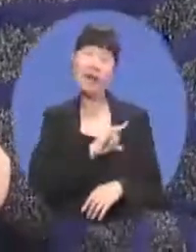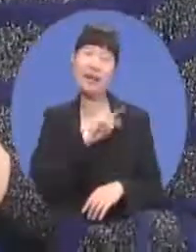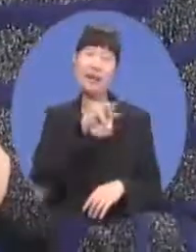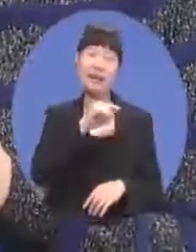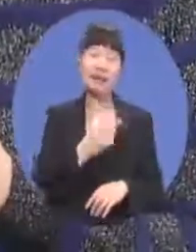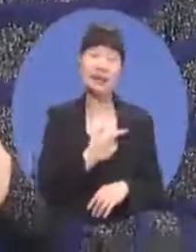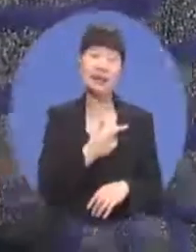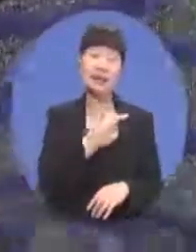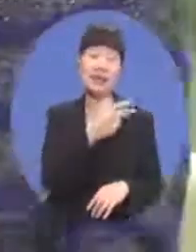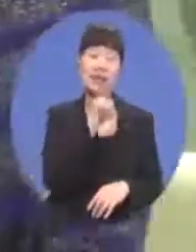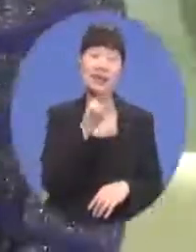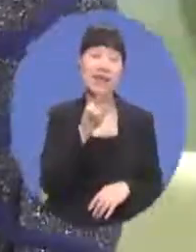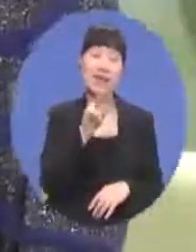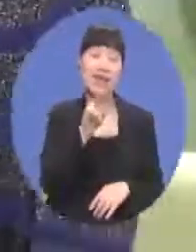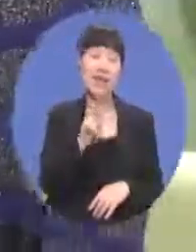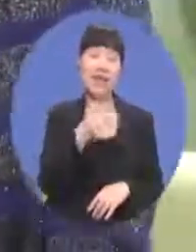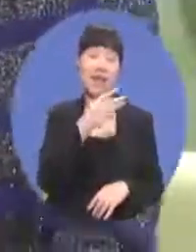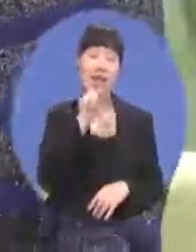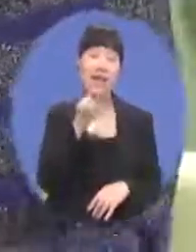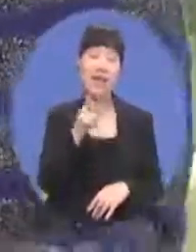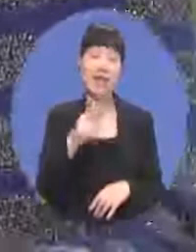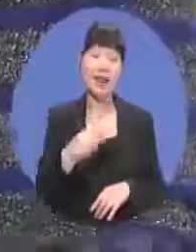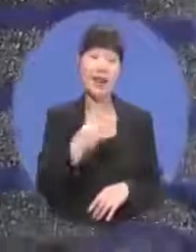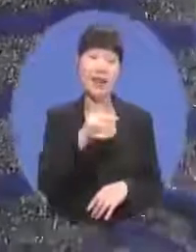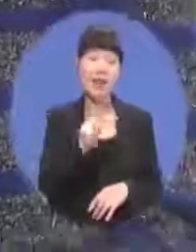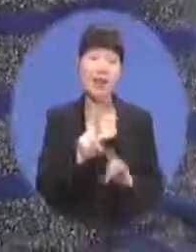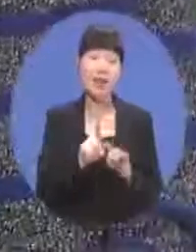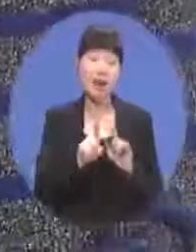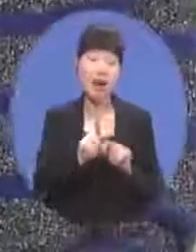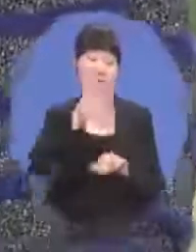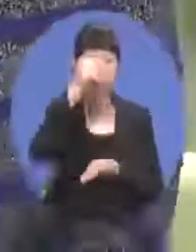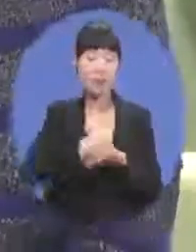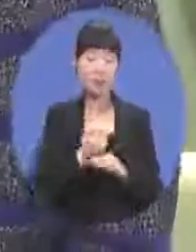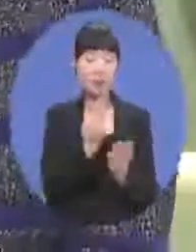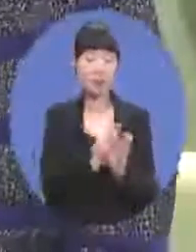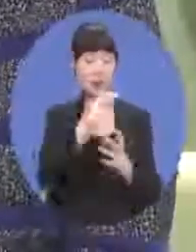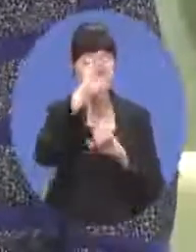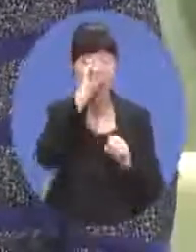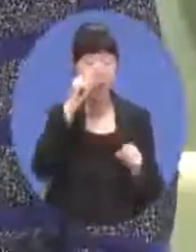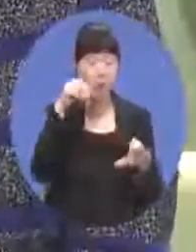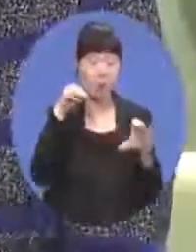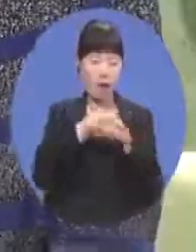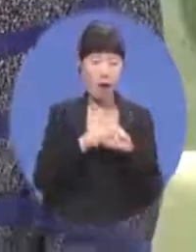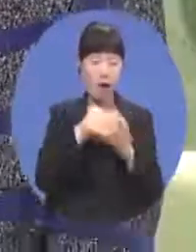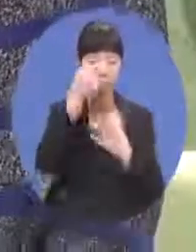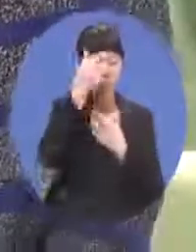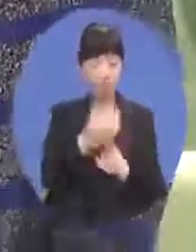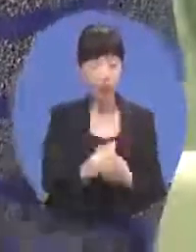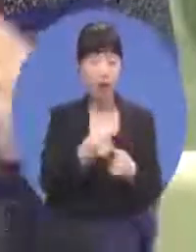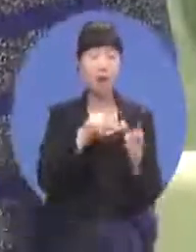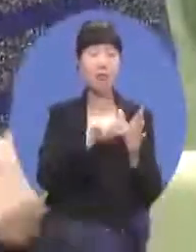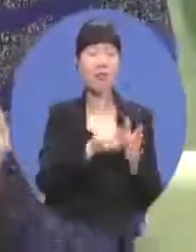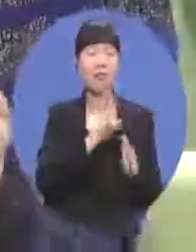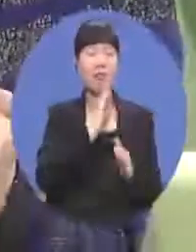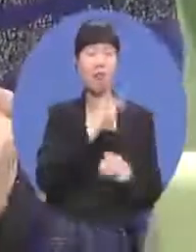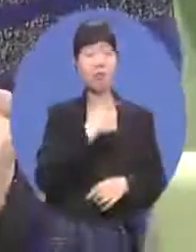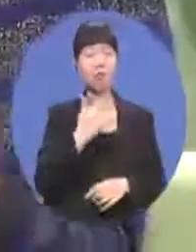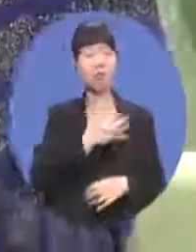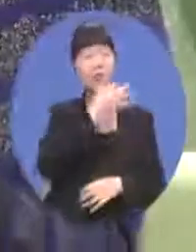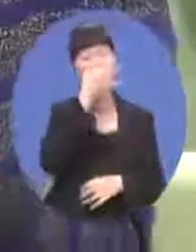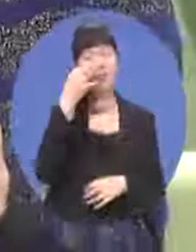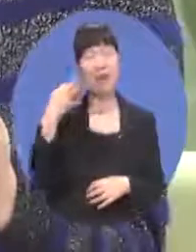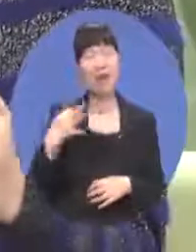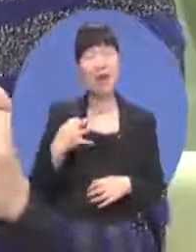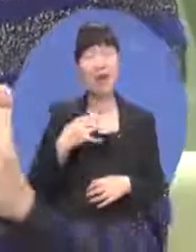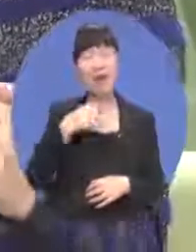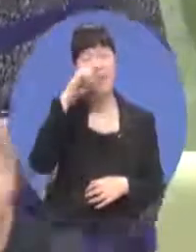신데렐라가요 그 왜 유리구두 있잖아 마지막에 딱 신었는데 딱 맞았을 때 그때 정말 너무너무 기뻐서 막